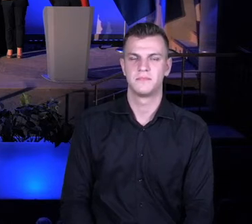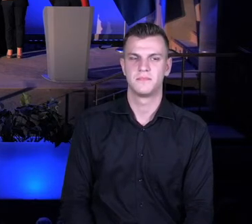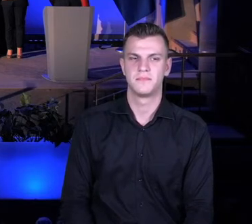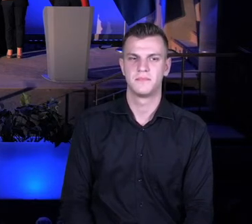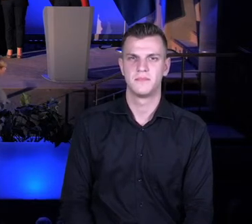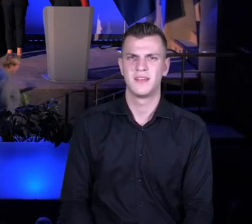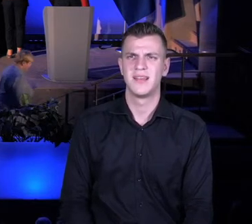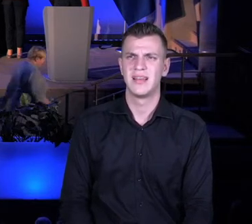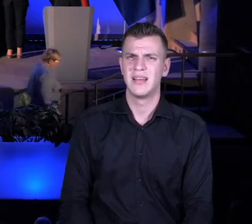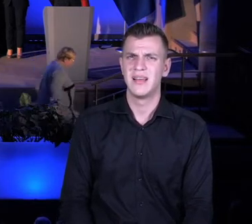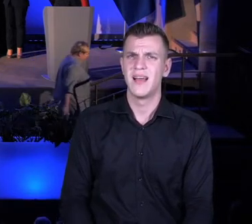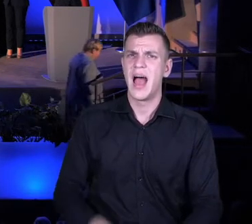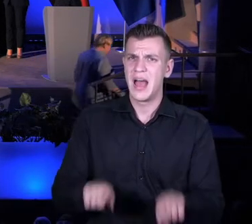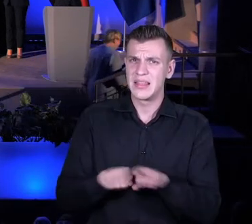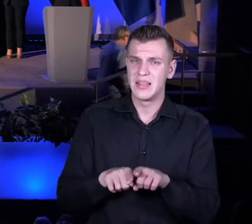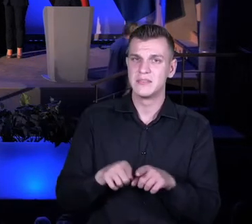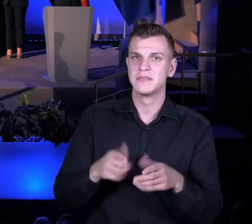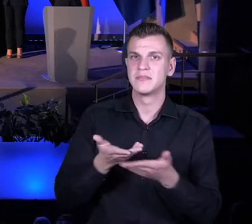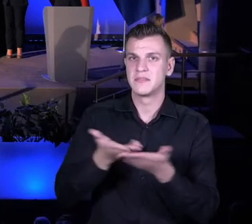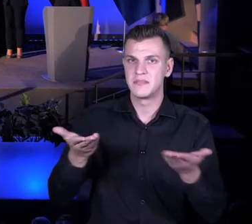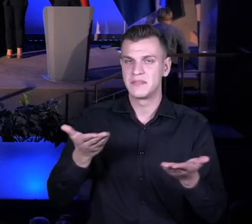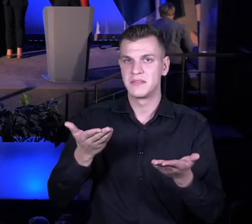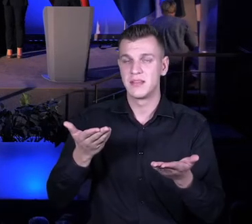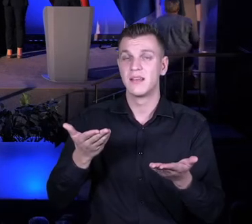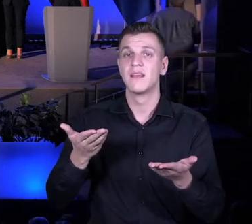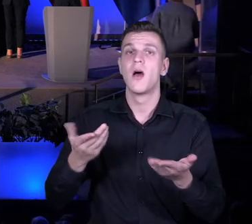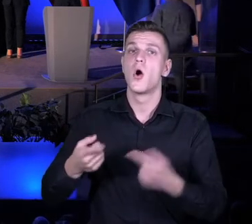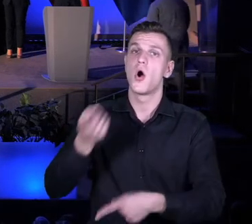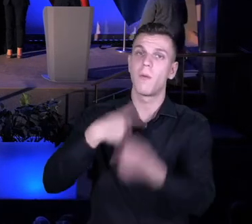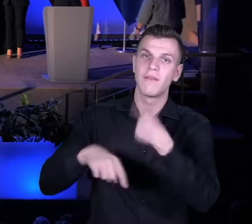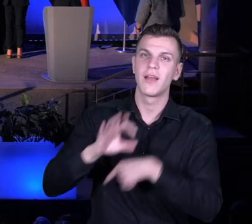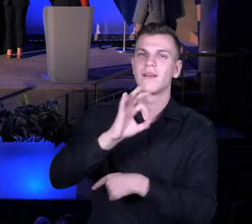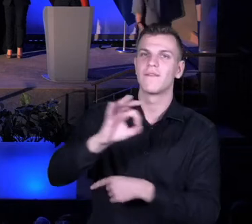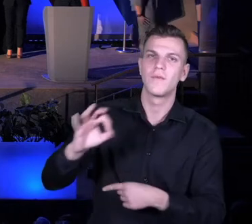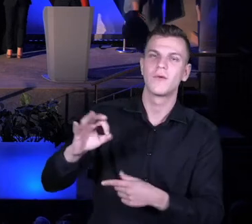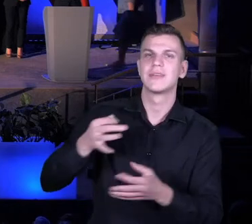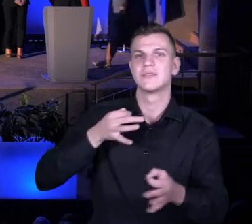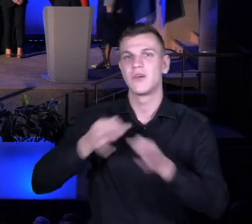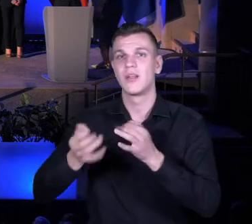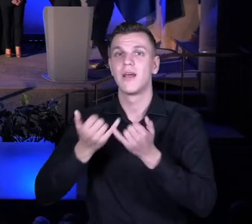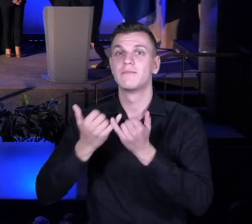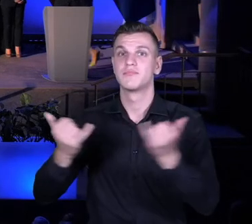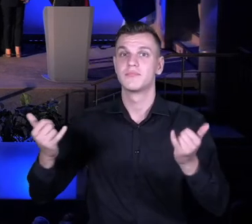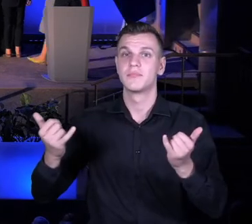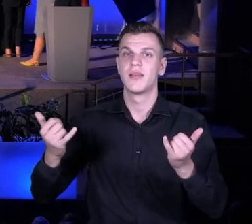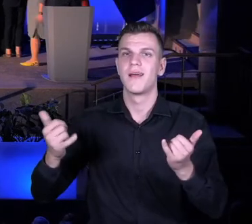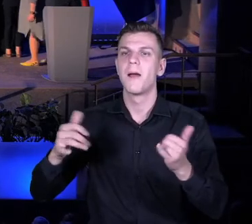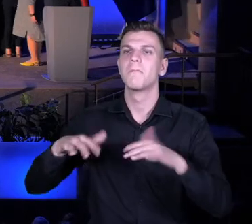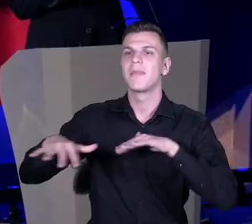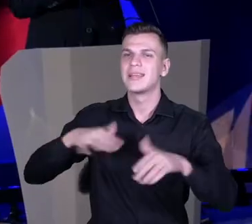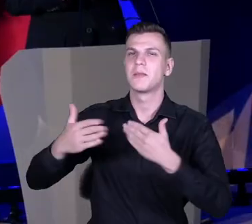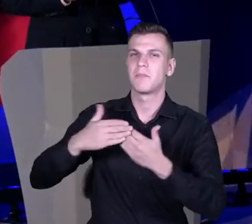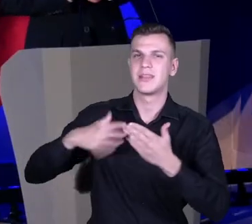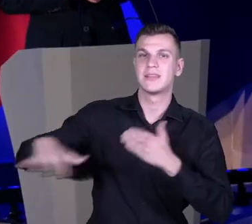Chcę powiedzieć jeszcze, że to jest nie lada wyzwanie dzielić się swoim doświadczeniem z placówkami ze swojej okolicy. Często